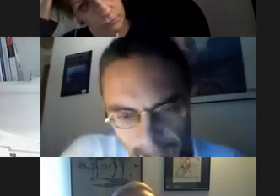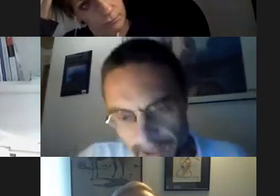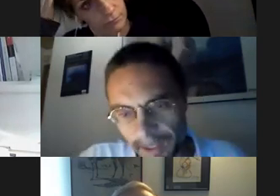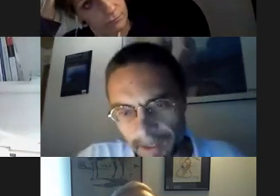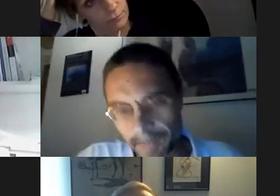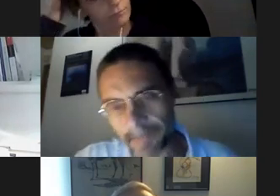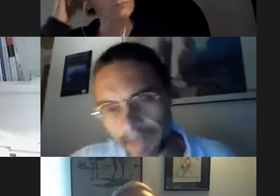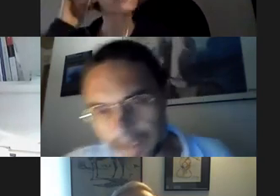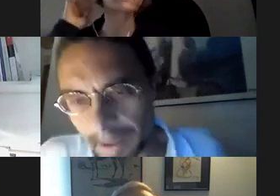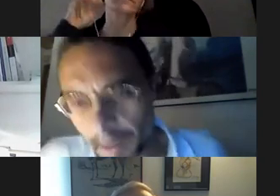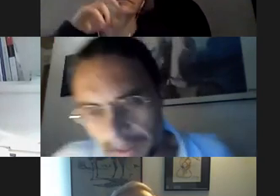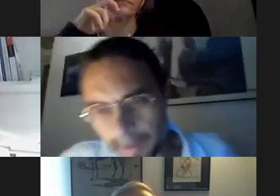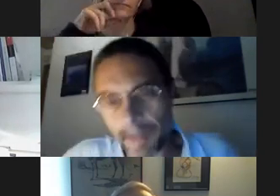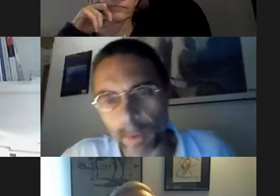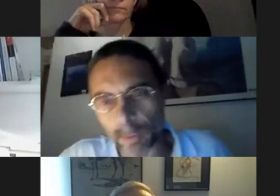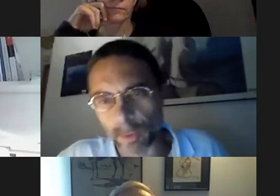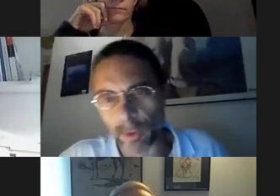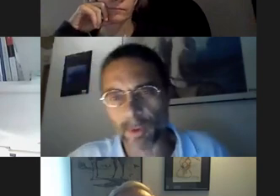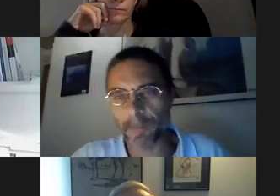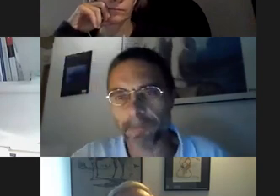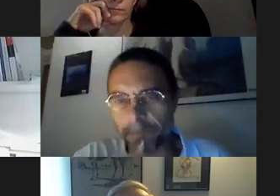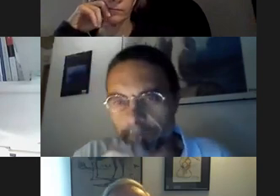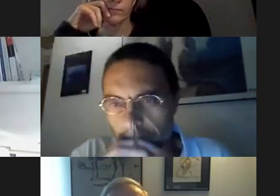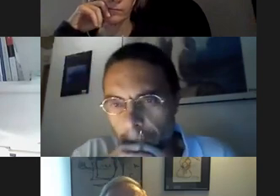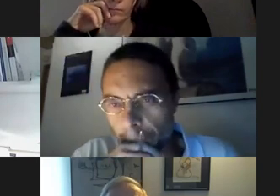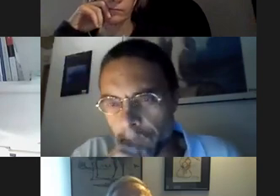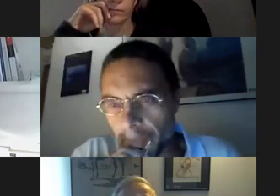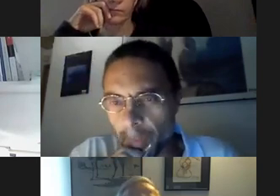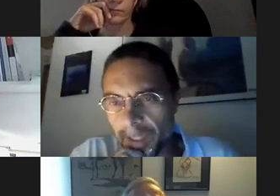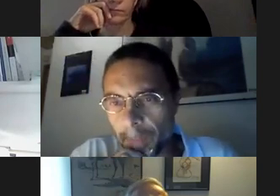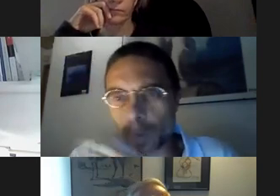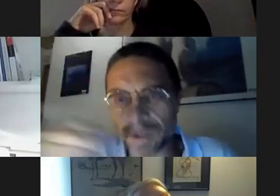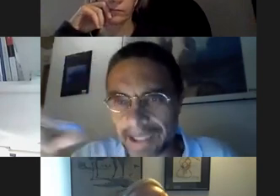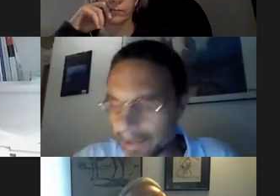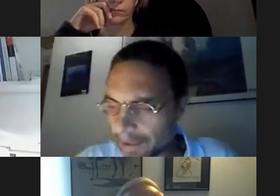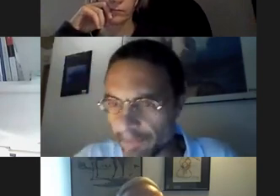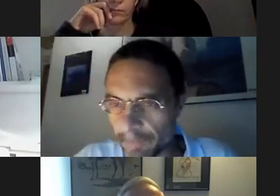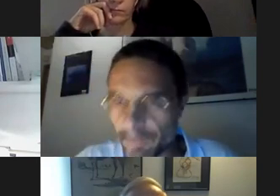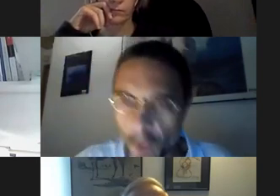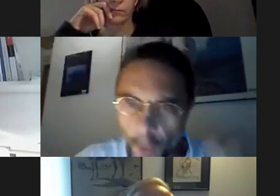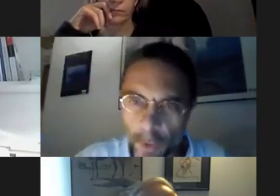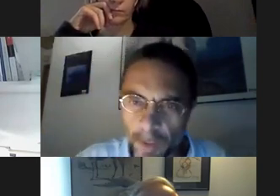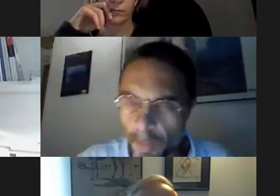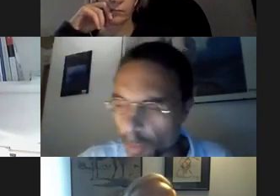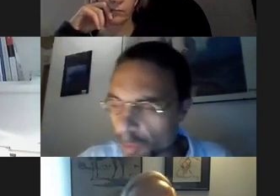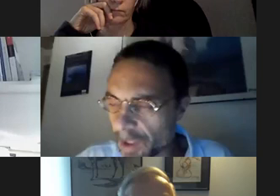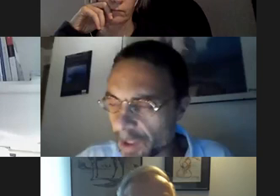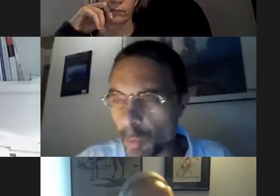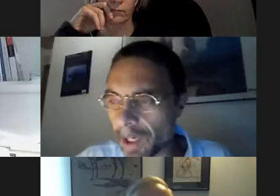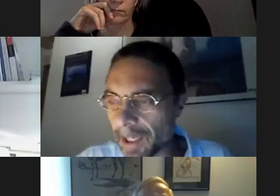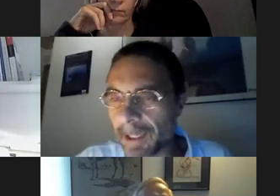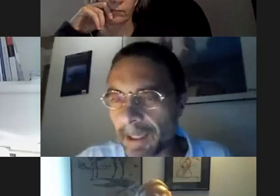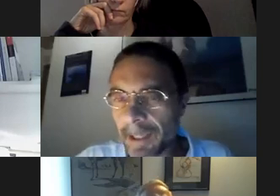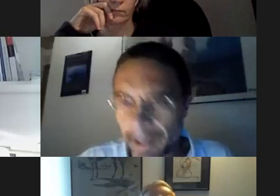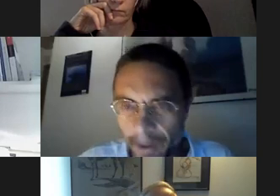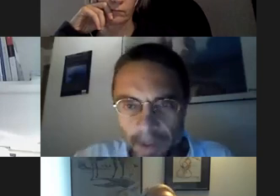grazie grazie per la domanda perché è molto come dire importante il fenomeno chiamiamolo così De